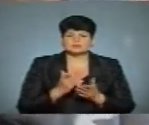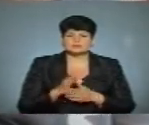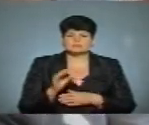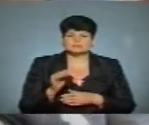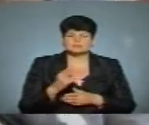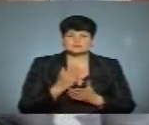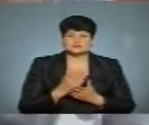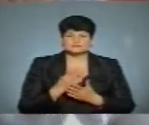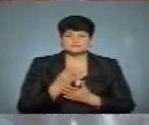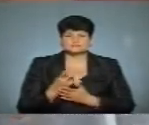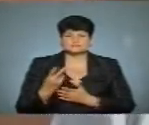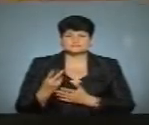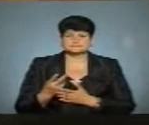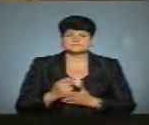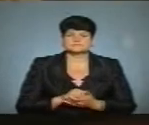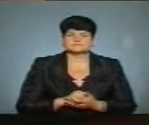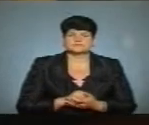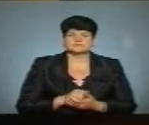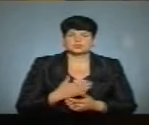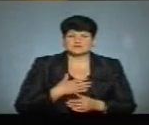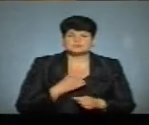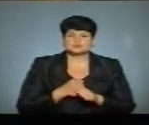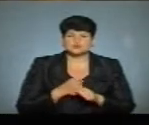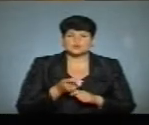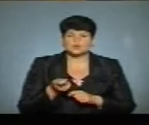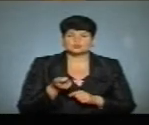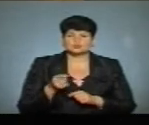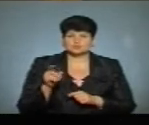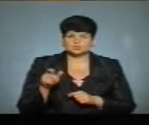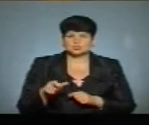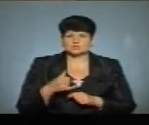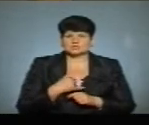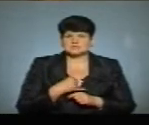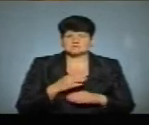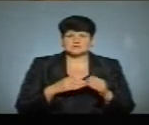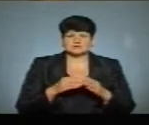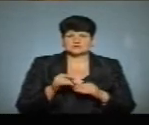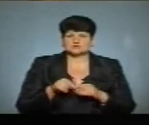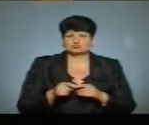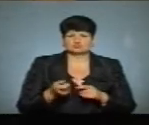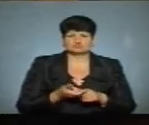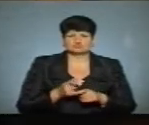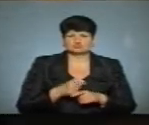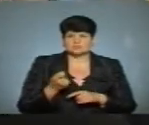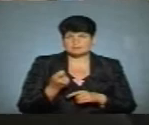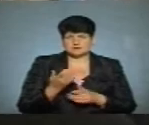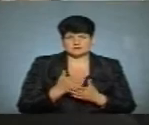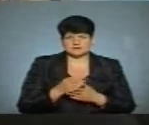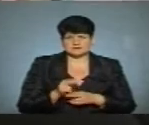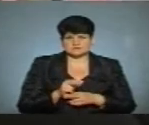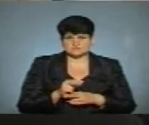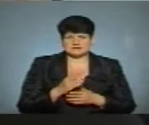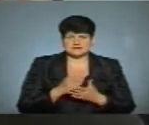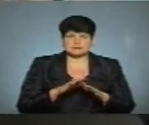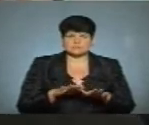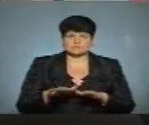ваше. Щиро дякую. У нас працює кондуктор. У нас тут практично дуже мало є зауважень. Є